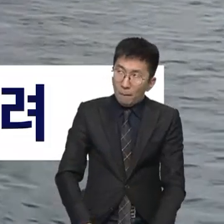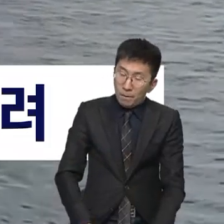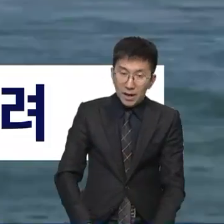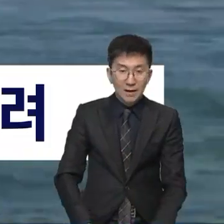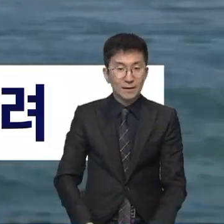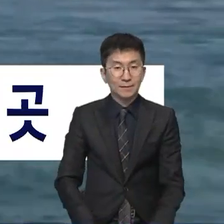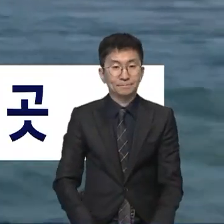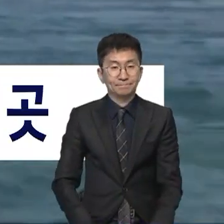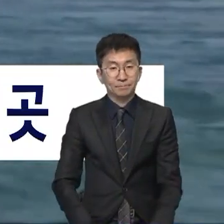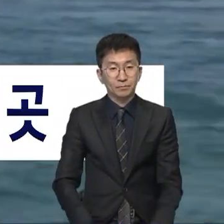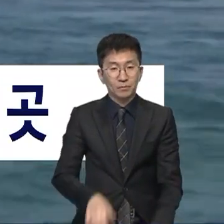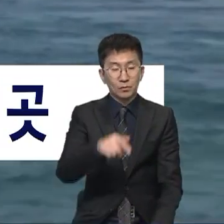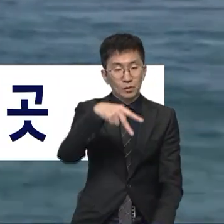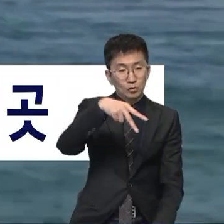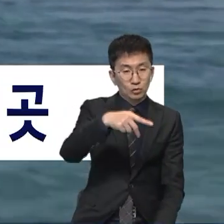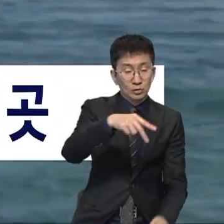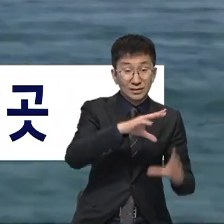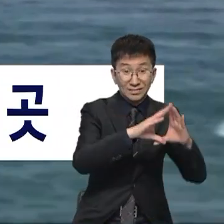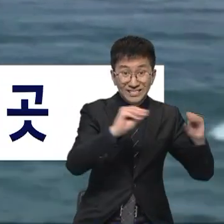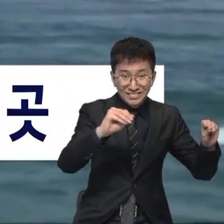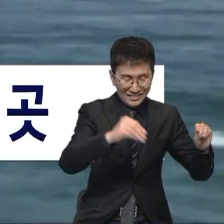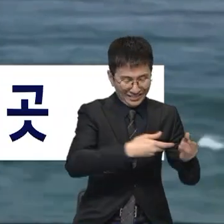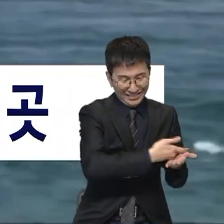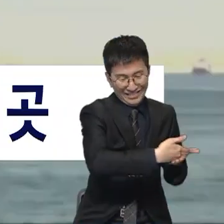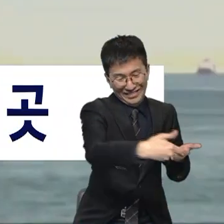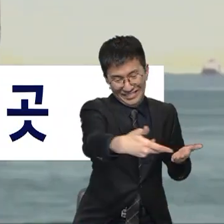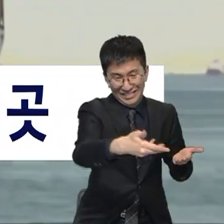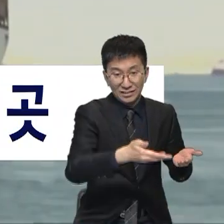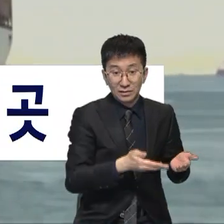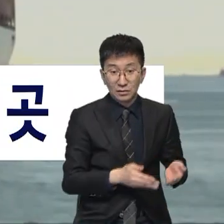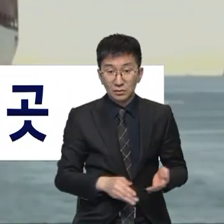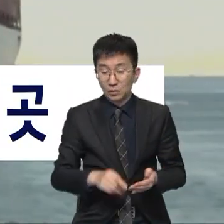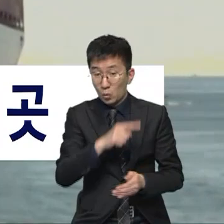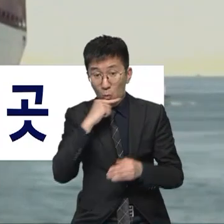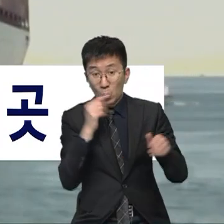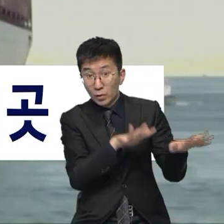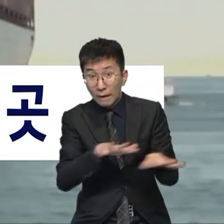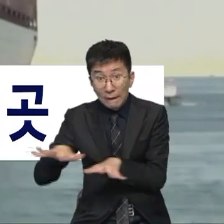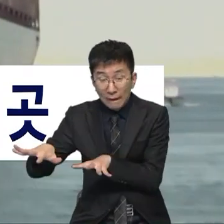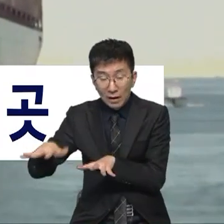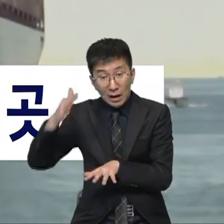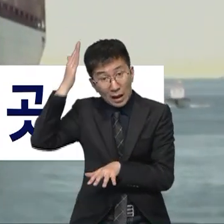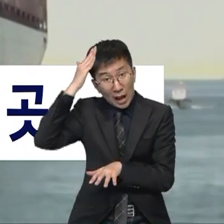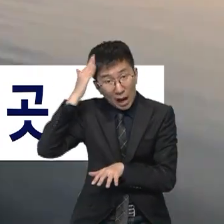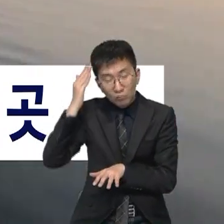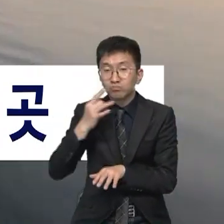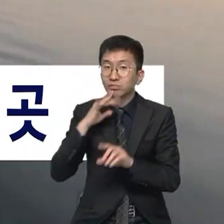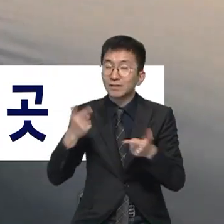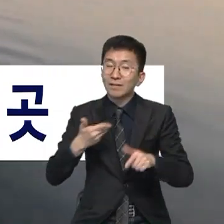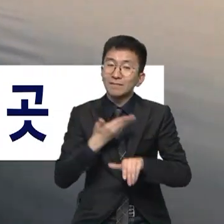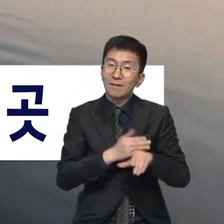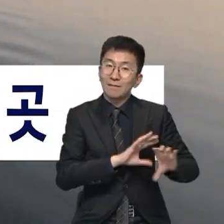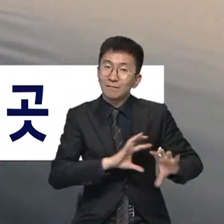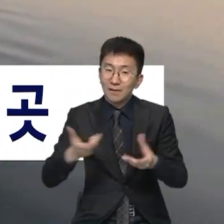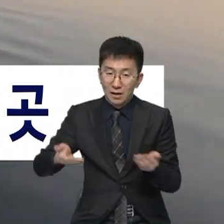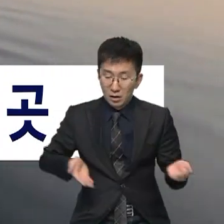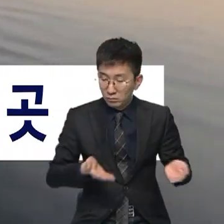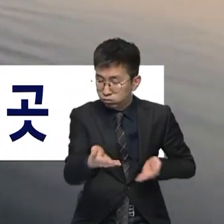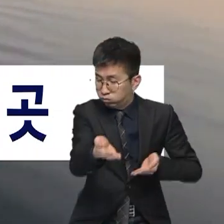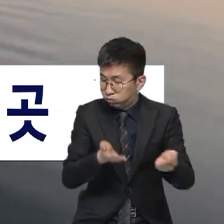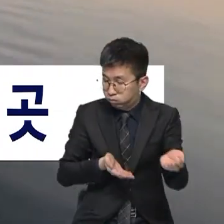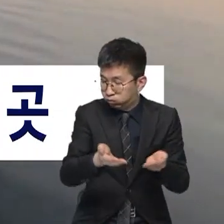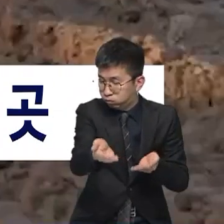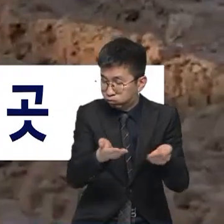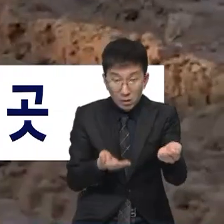운하와 홍해는 우리 상선을 포함해 전 세계 컨테이너의 30%, 상품 무역량의 12%가 지나는